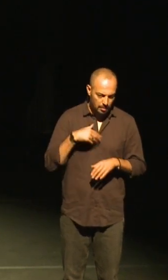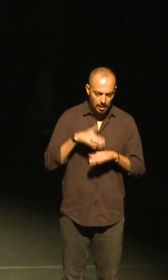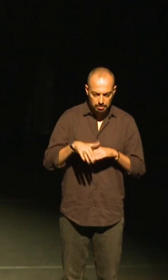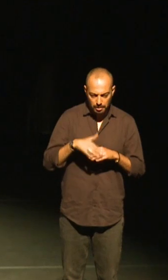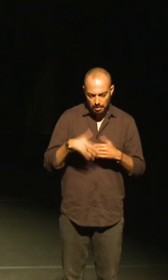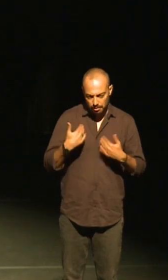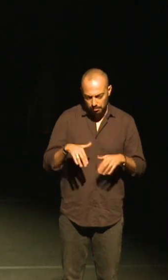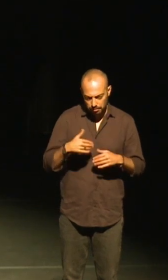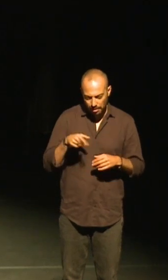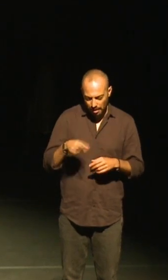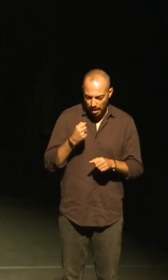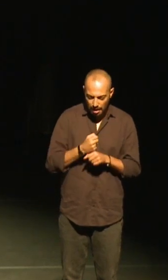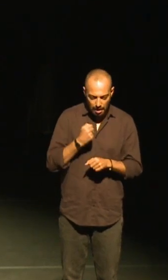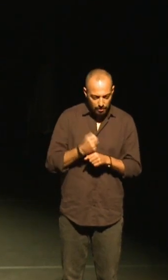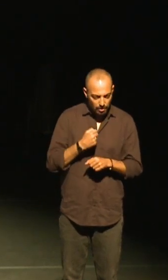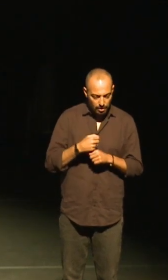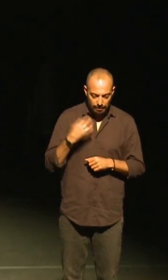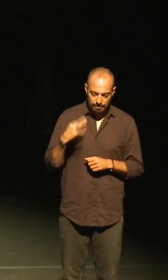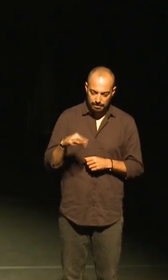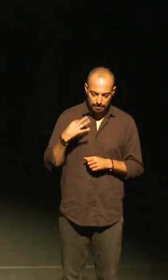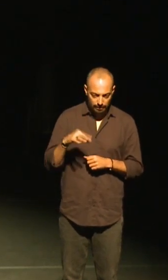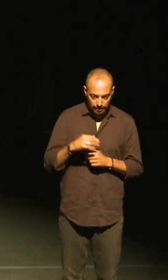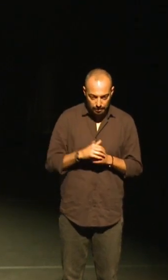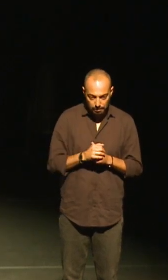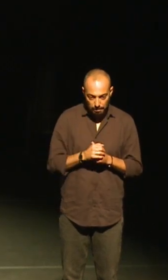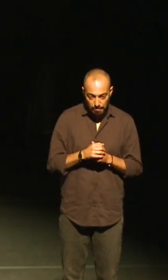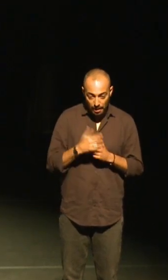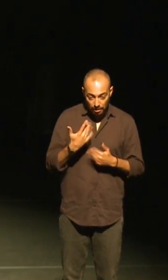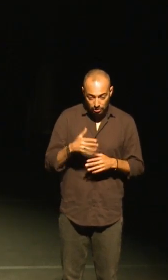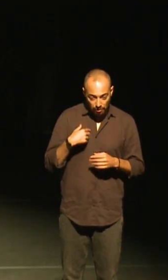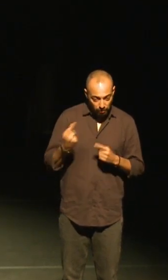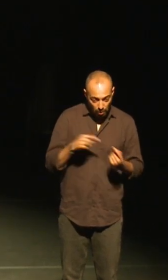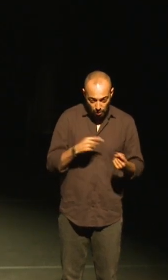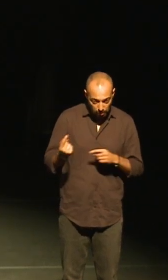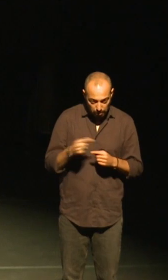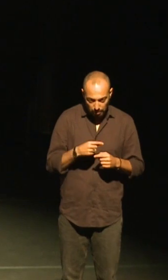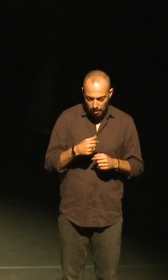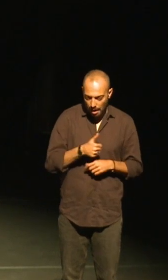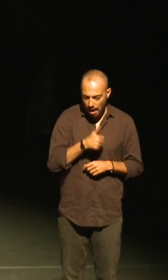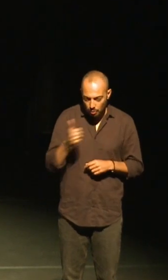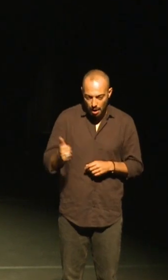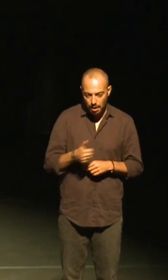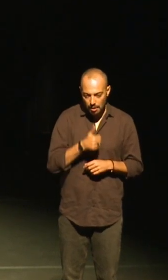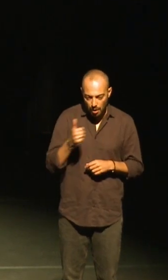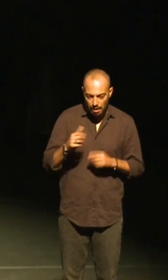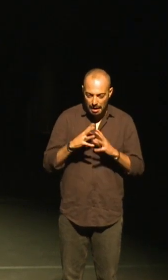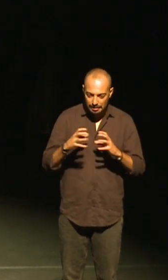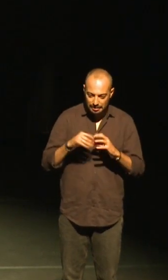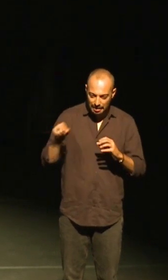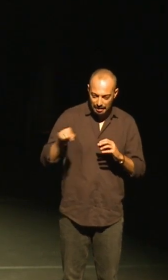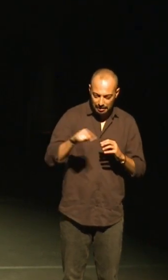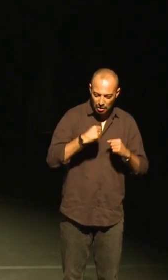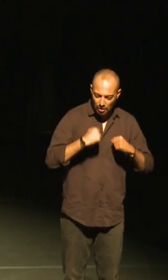veramente faceva questo forum annuale al quale Partecipavano tutte le più grandi aziende del mondo e